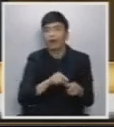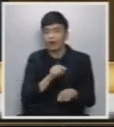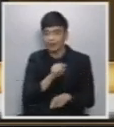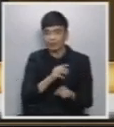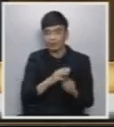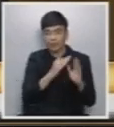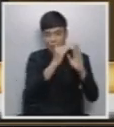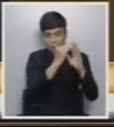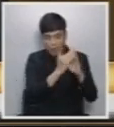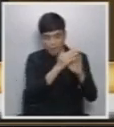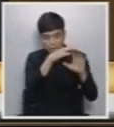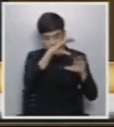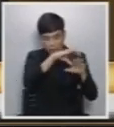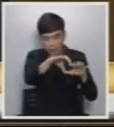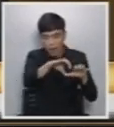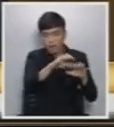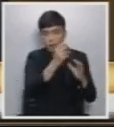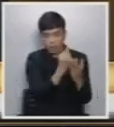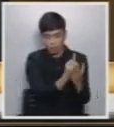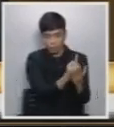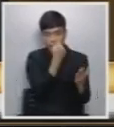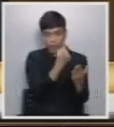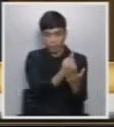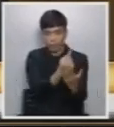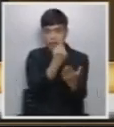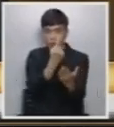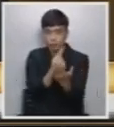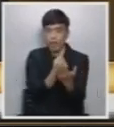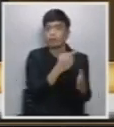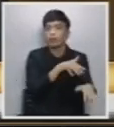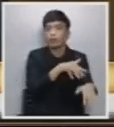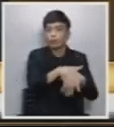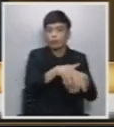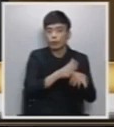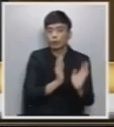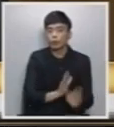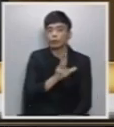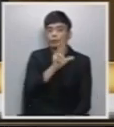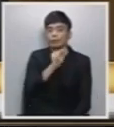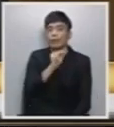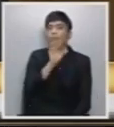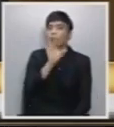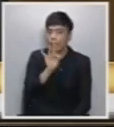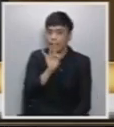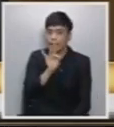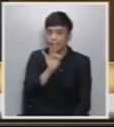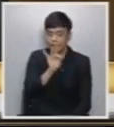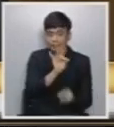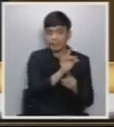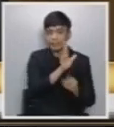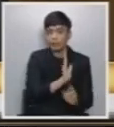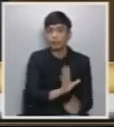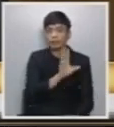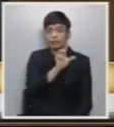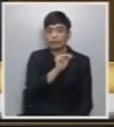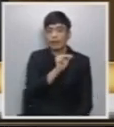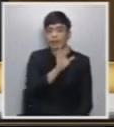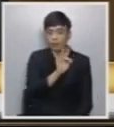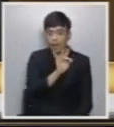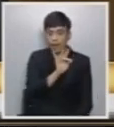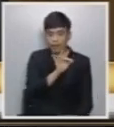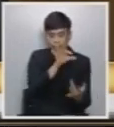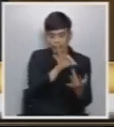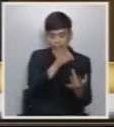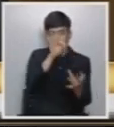นจะมีตั้งตัวแทนที่เป็นกรรมการชุมชน38ท่านแล้ว38ท่านนี้ก็จะเลือกตัวประธานคณะกรรม